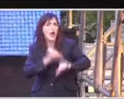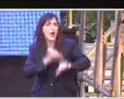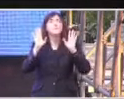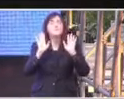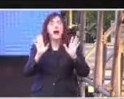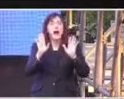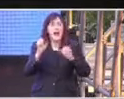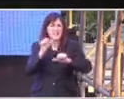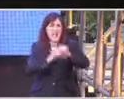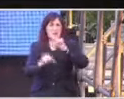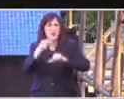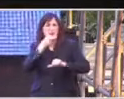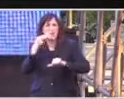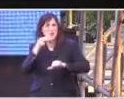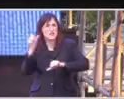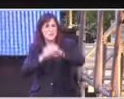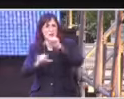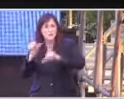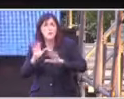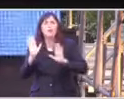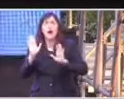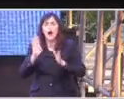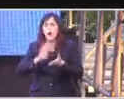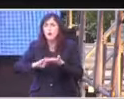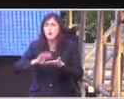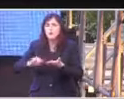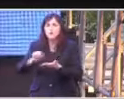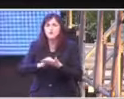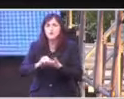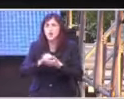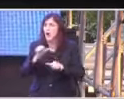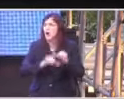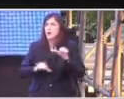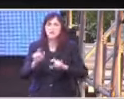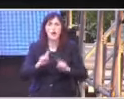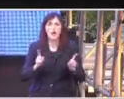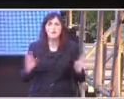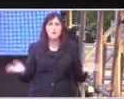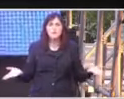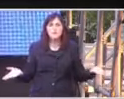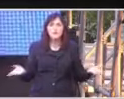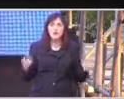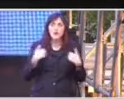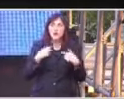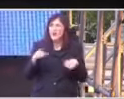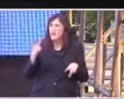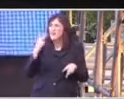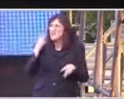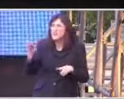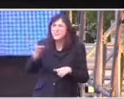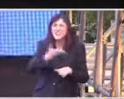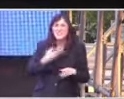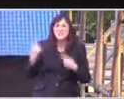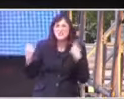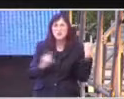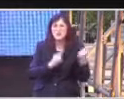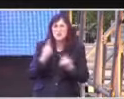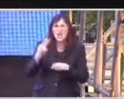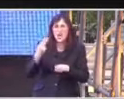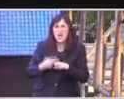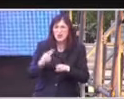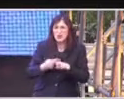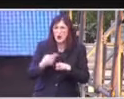pulizia della città è impensabile continuare a vedere a Roma una situazione di degrado come quella che ancora oggi